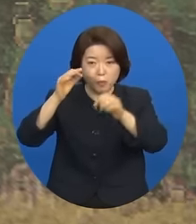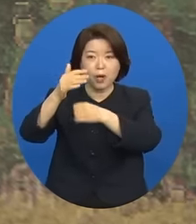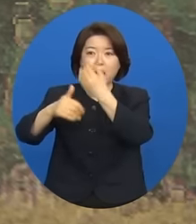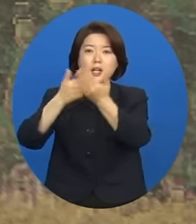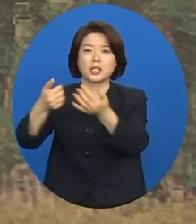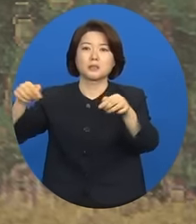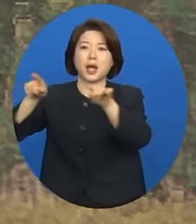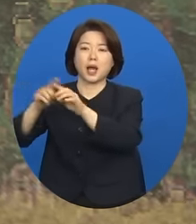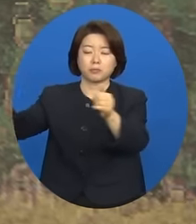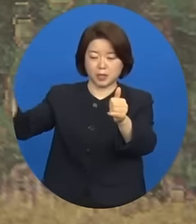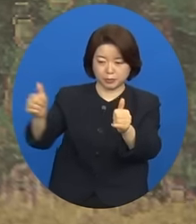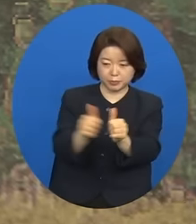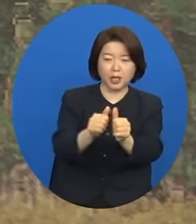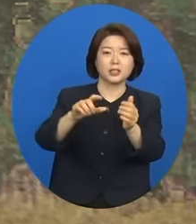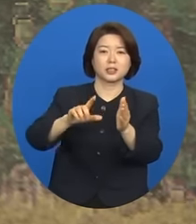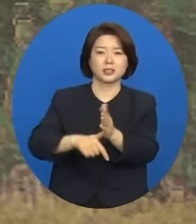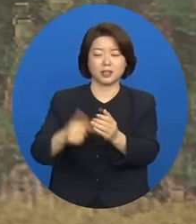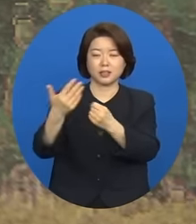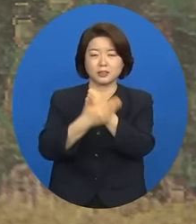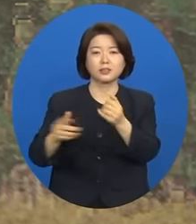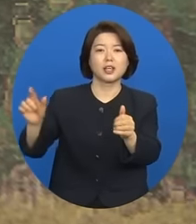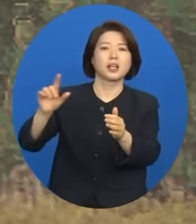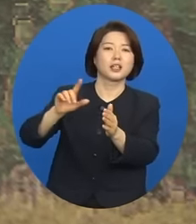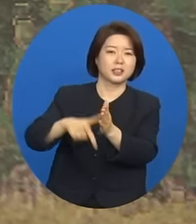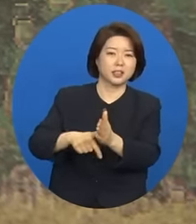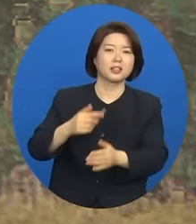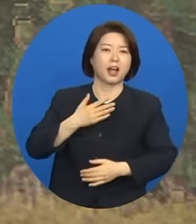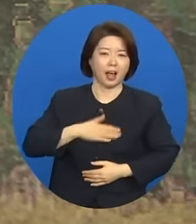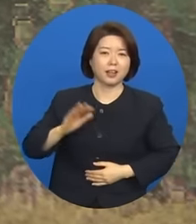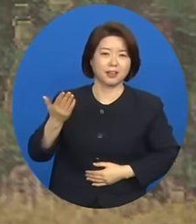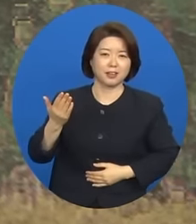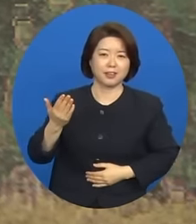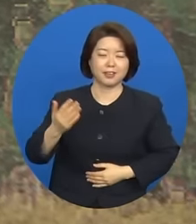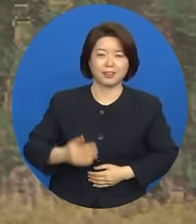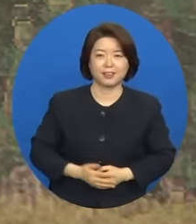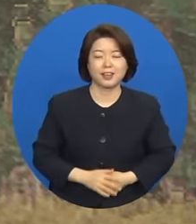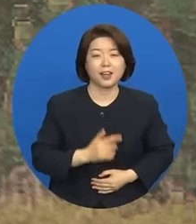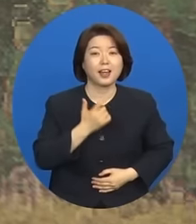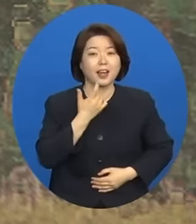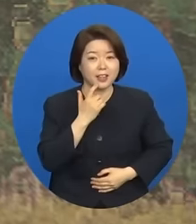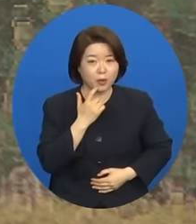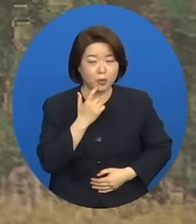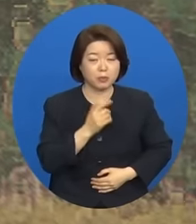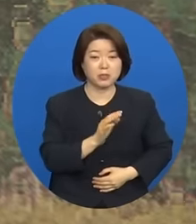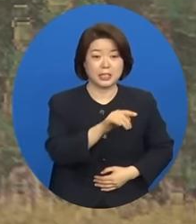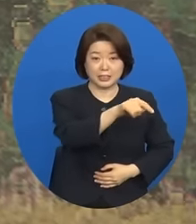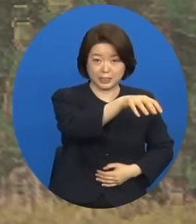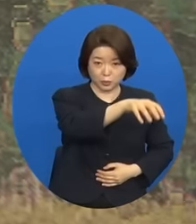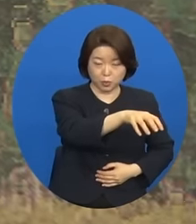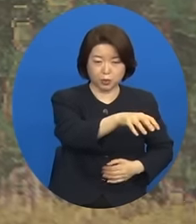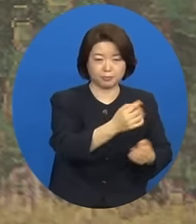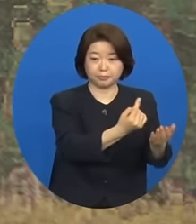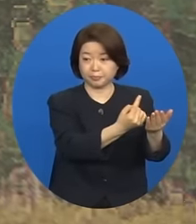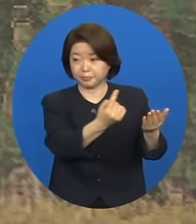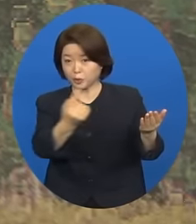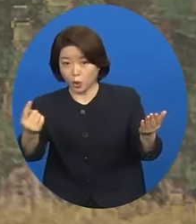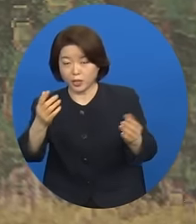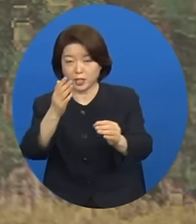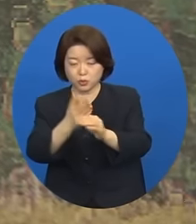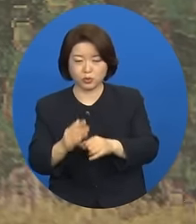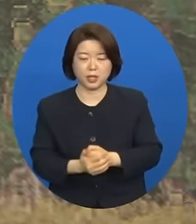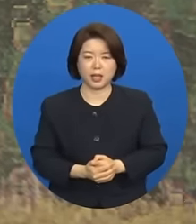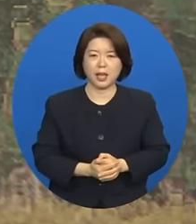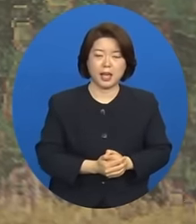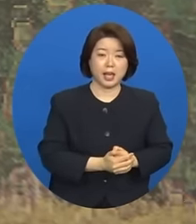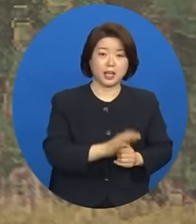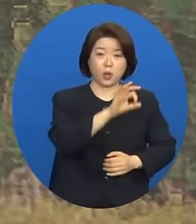하시는 시간이고 은혜의 시간인 것을 알게 됩니다. 자, 야곱은 바딴 아람을 나중에 이제 떠나다가 라반이